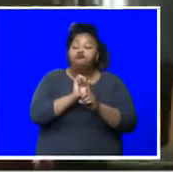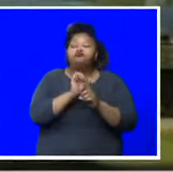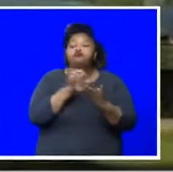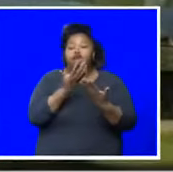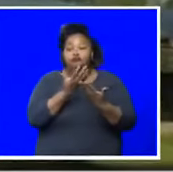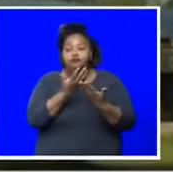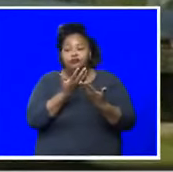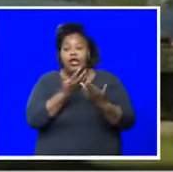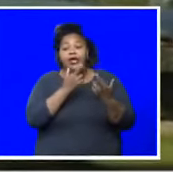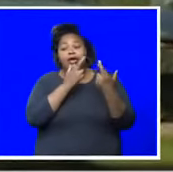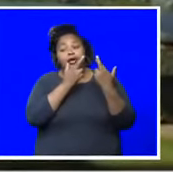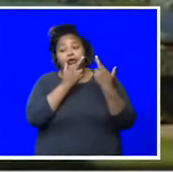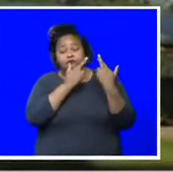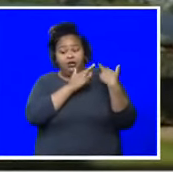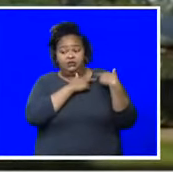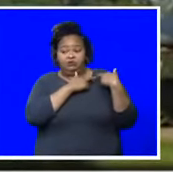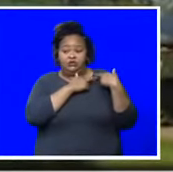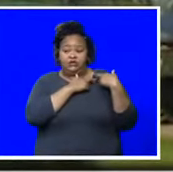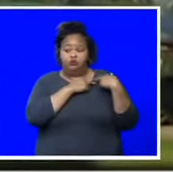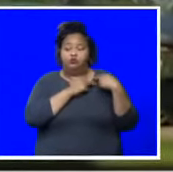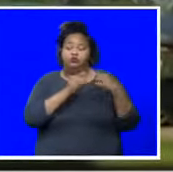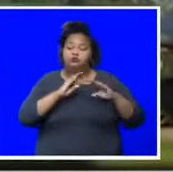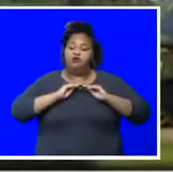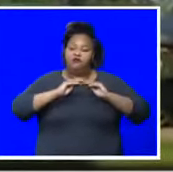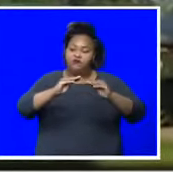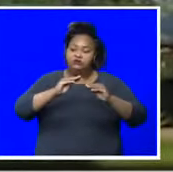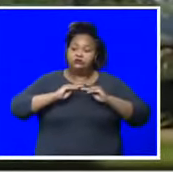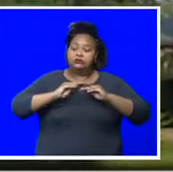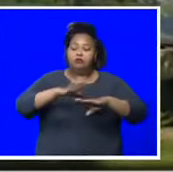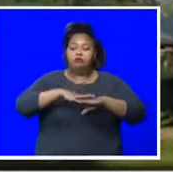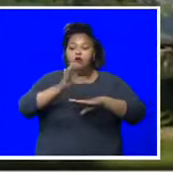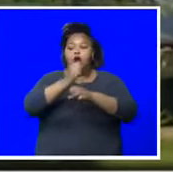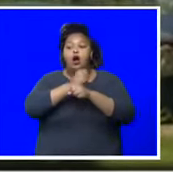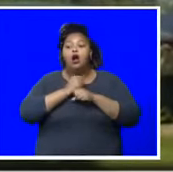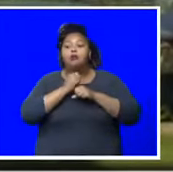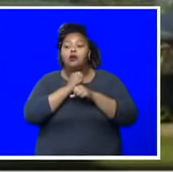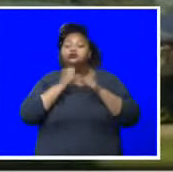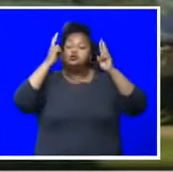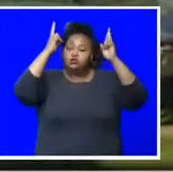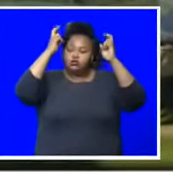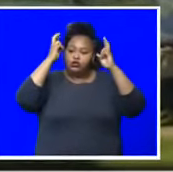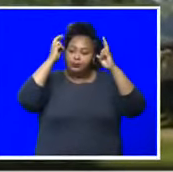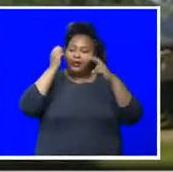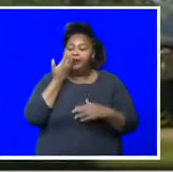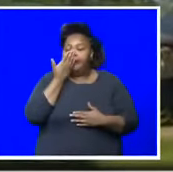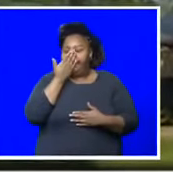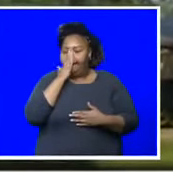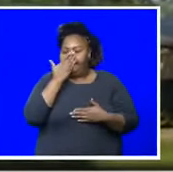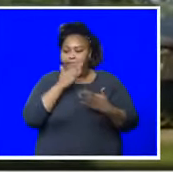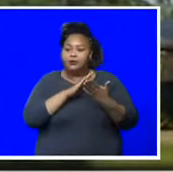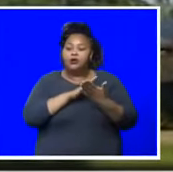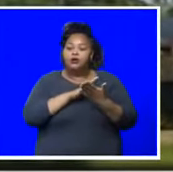tenkhohlakalo ngegugunyata umthetho wethu iprevention of anti-corruption act kufanele sifundise sive